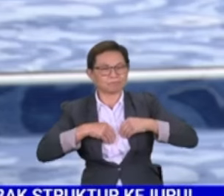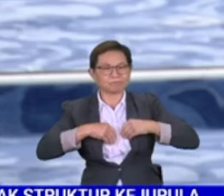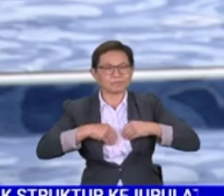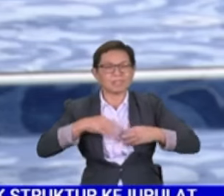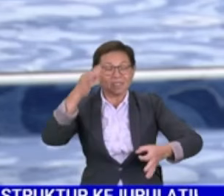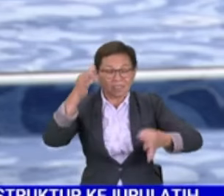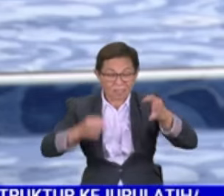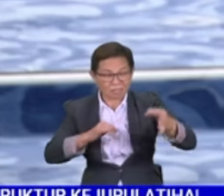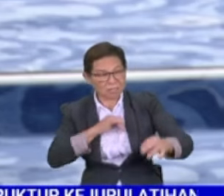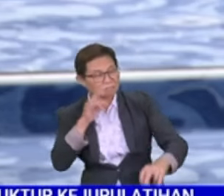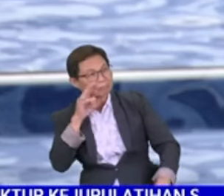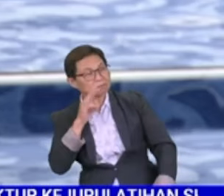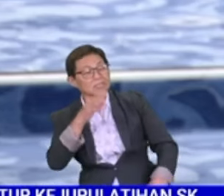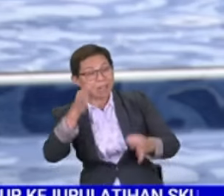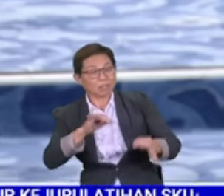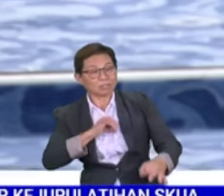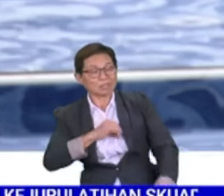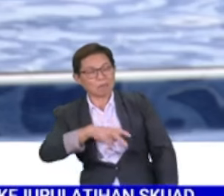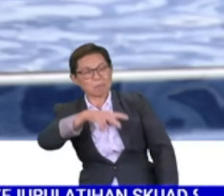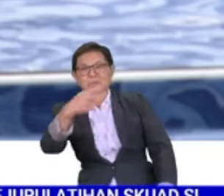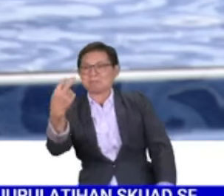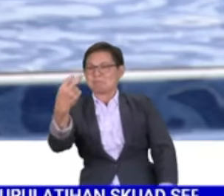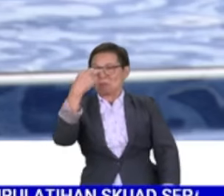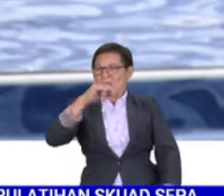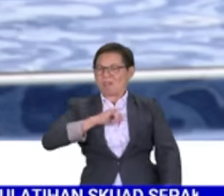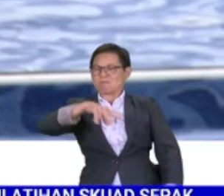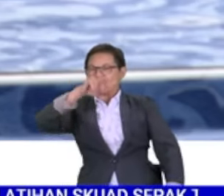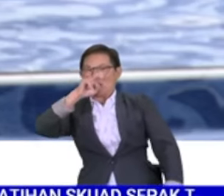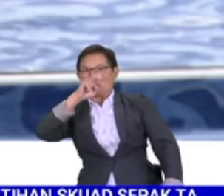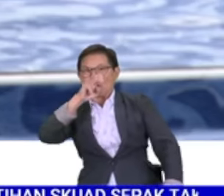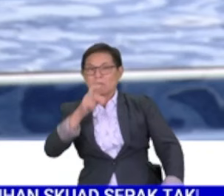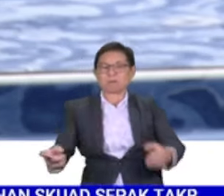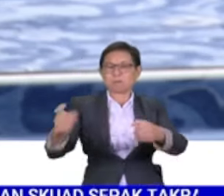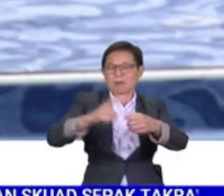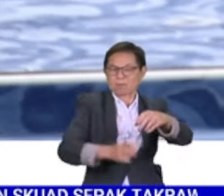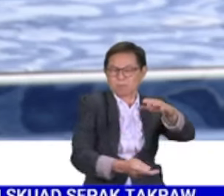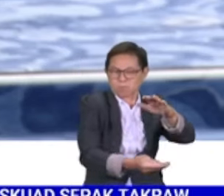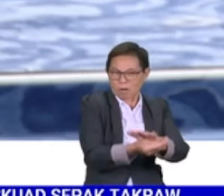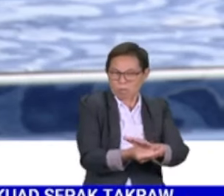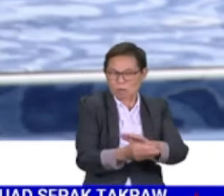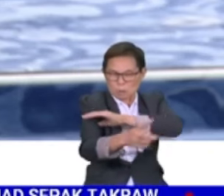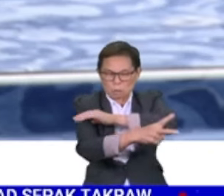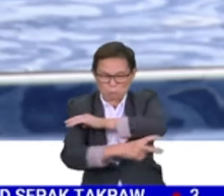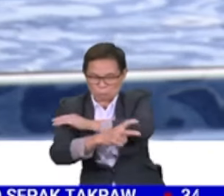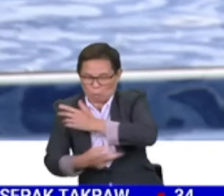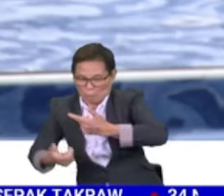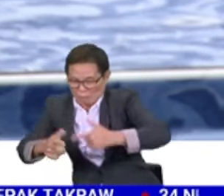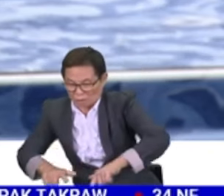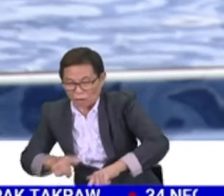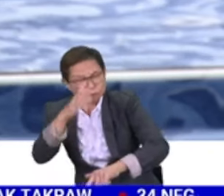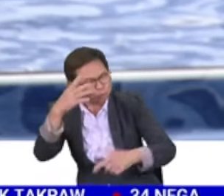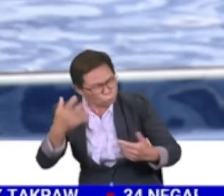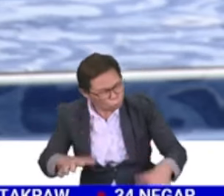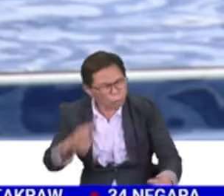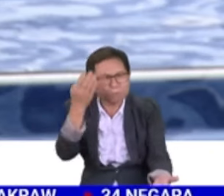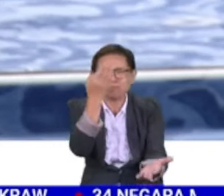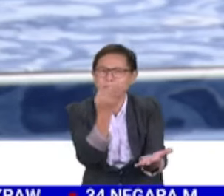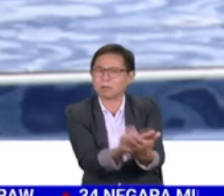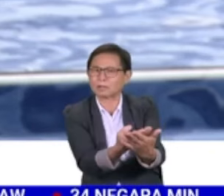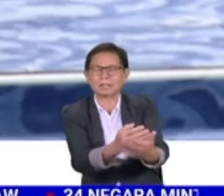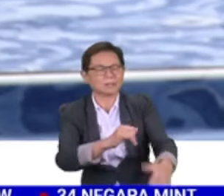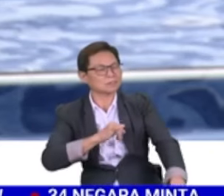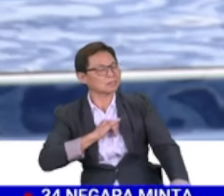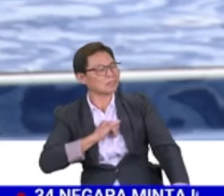Kalau saya nampak keras dalam soal rasuah penyelewengan pemunggahan kekayaan yang berlaku, yang ada bukti, ini